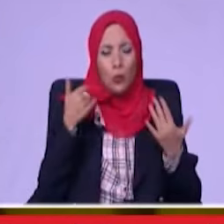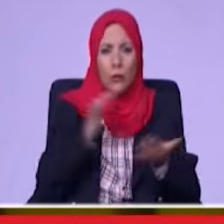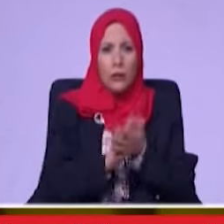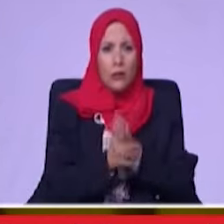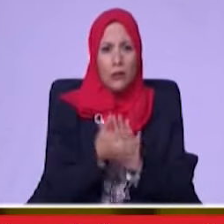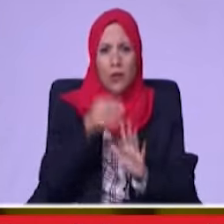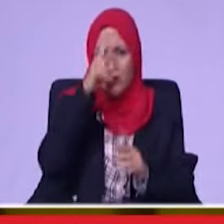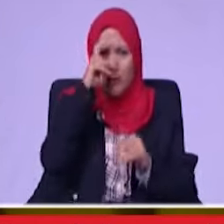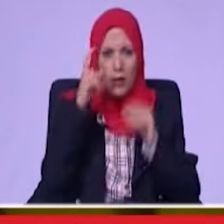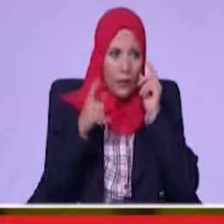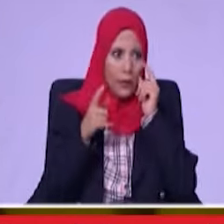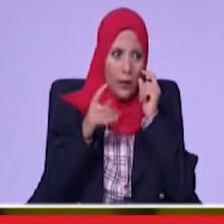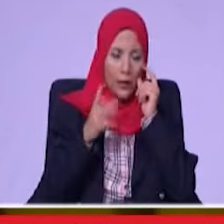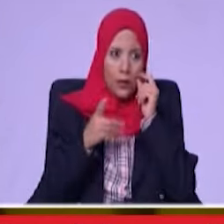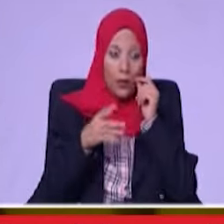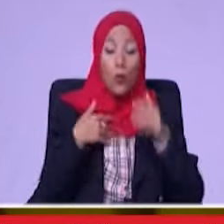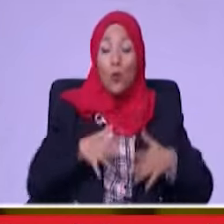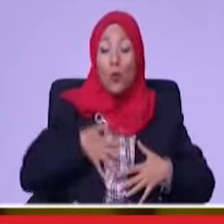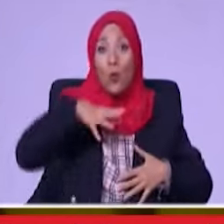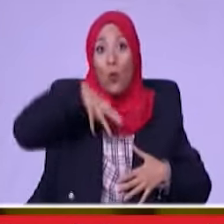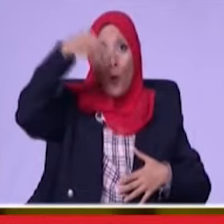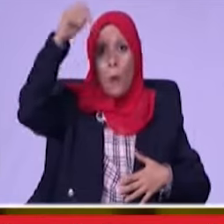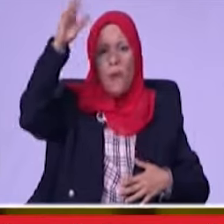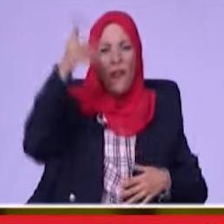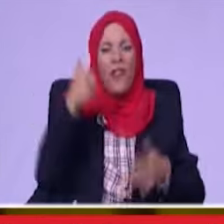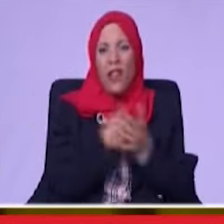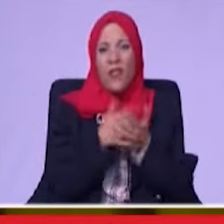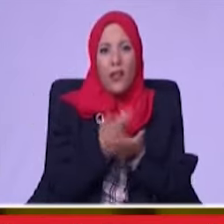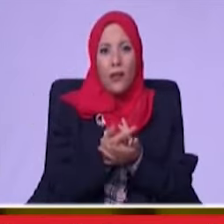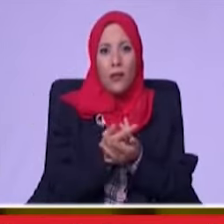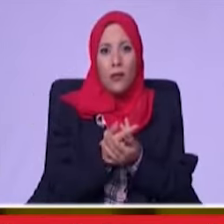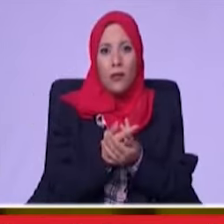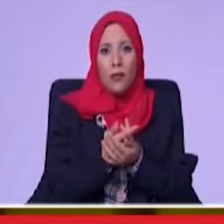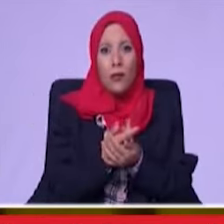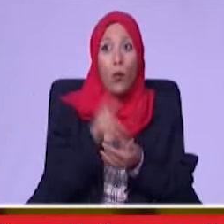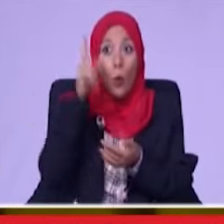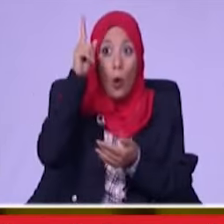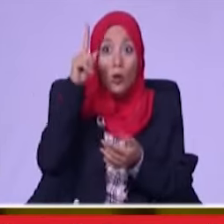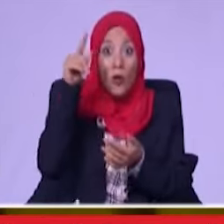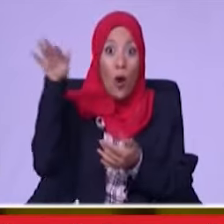يتصعد الروح إلى عالم البرزخ.